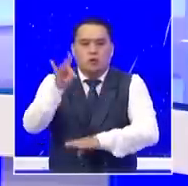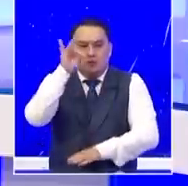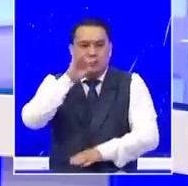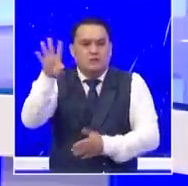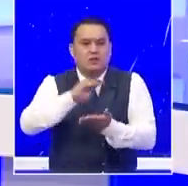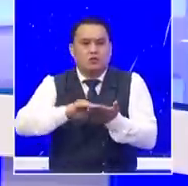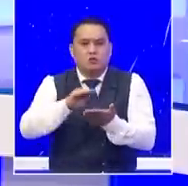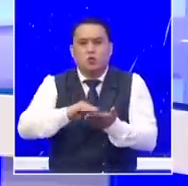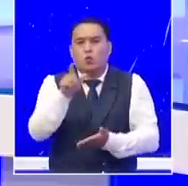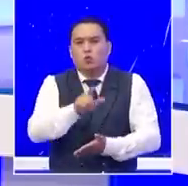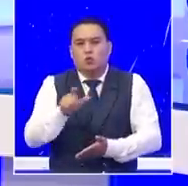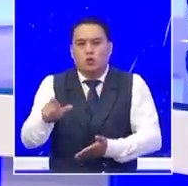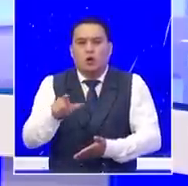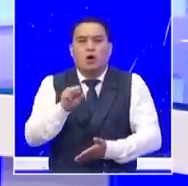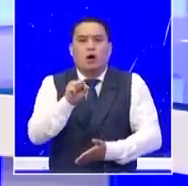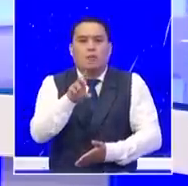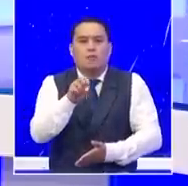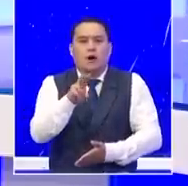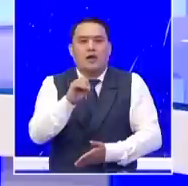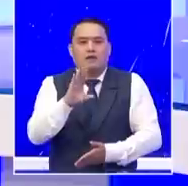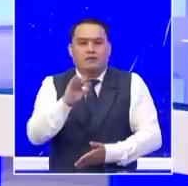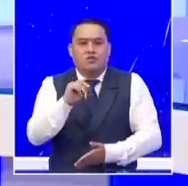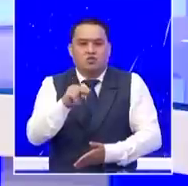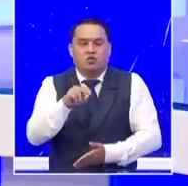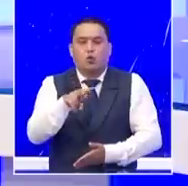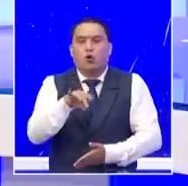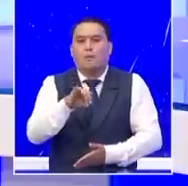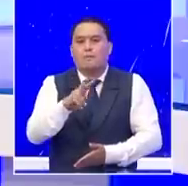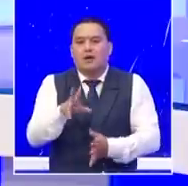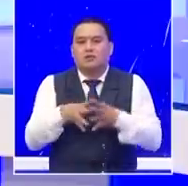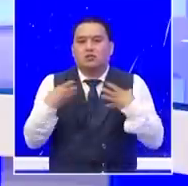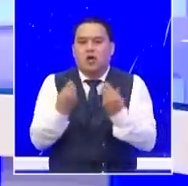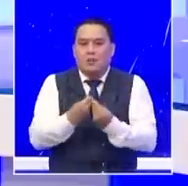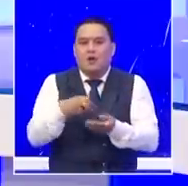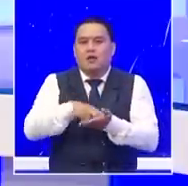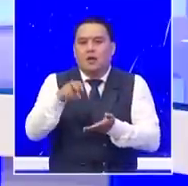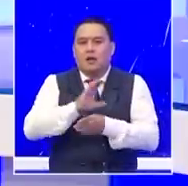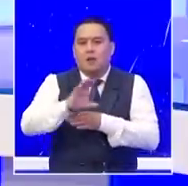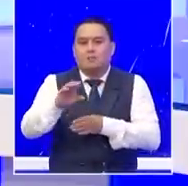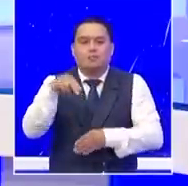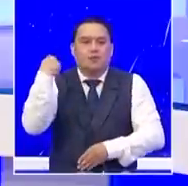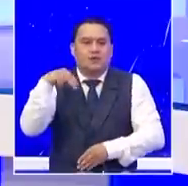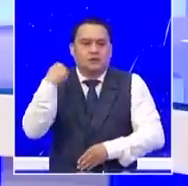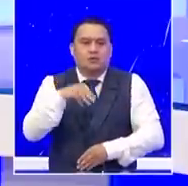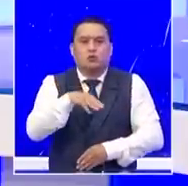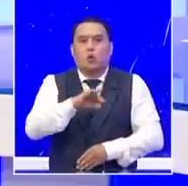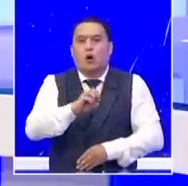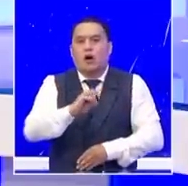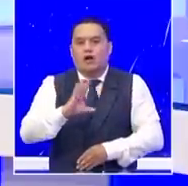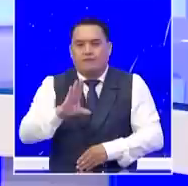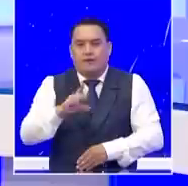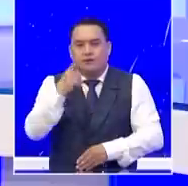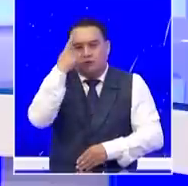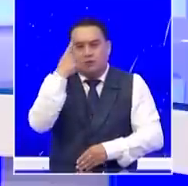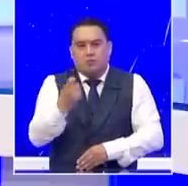известный журналист Бейсен Абаевич Куранбек. Телеграмму соболезнований семье и близким родственникам направил президент Касым-Жомарт Токаев. В